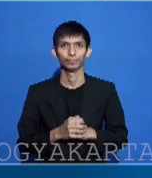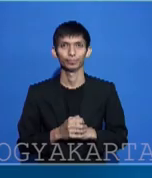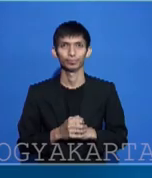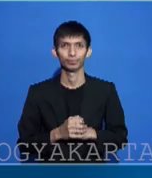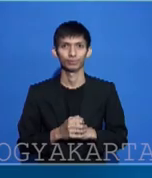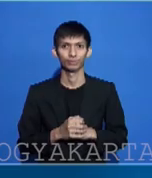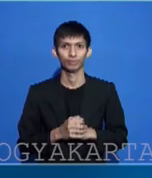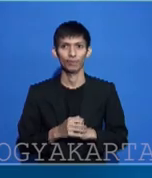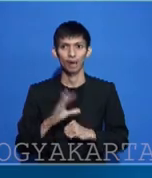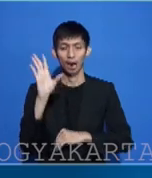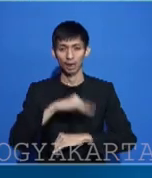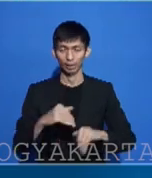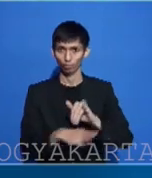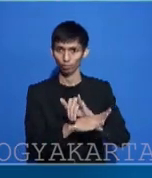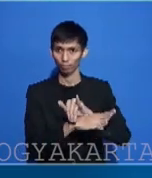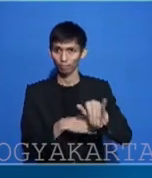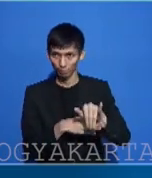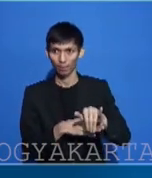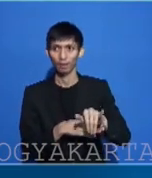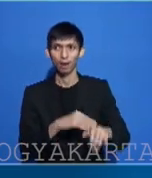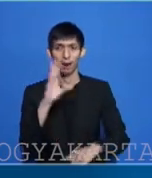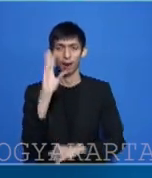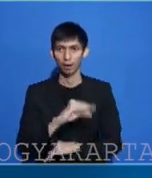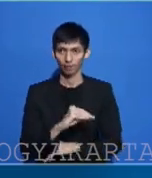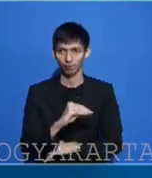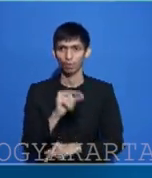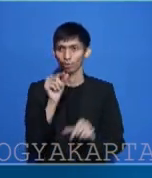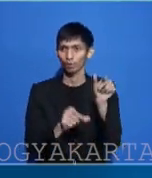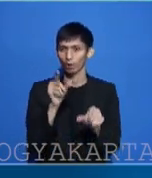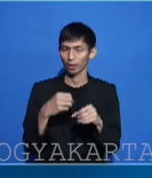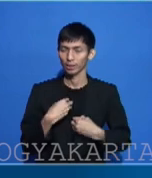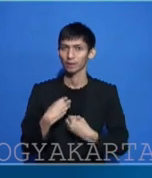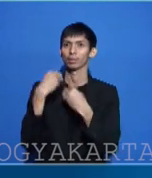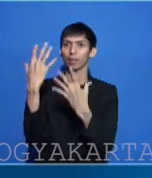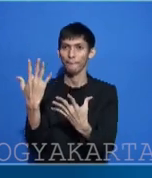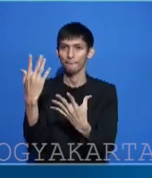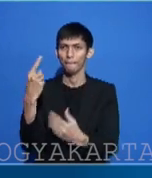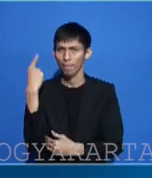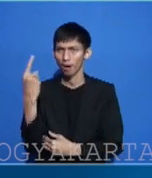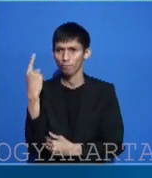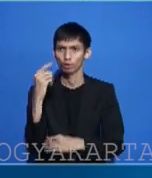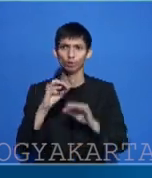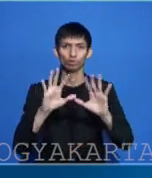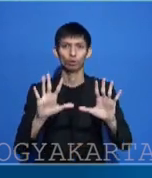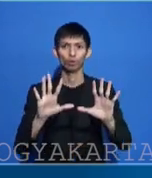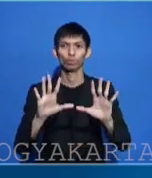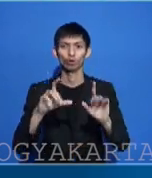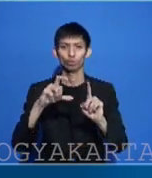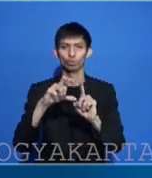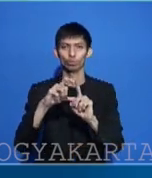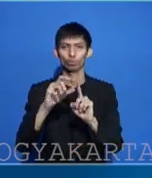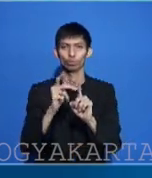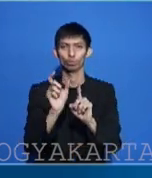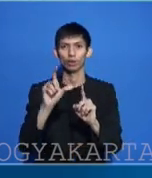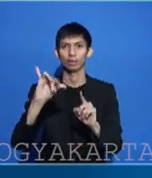Hari Raya Idul Adha merupakan hari besar umat Islam di seluruh dunia dan jatuh setiap tanggal 10 Zulhijjah tahun Hijriah. Idul Adha menjadi